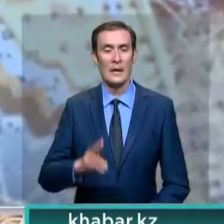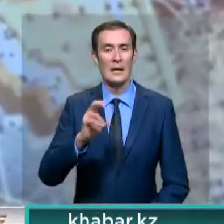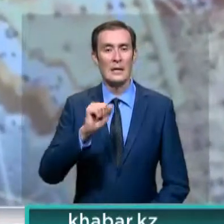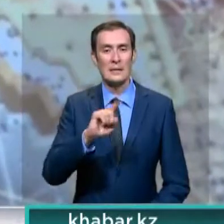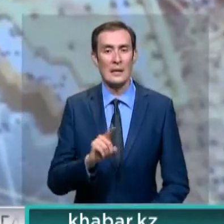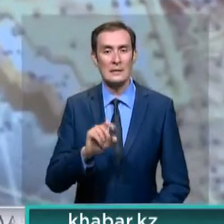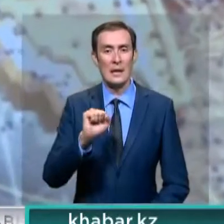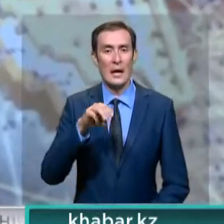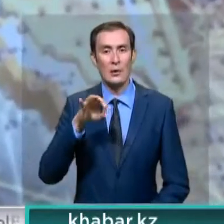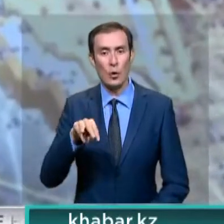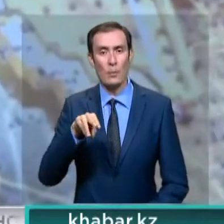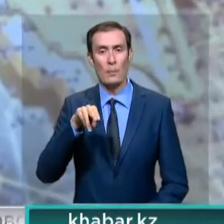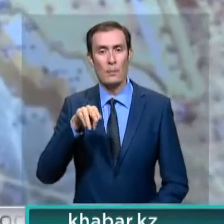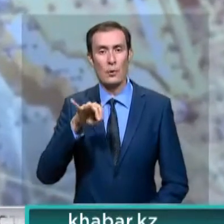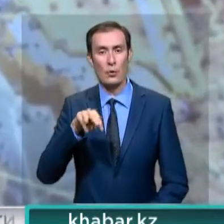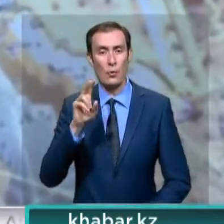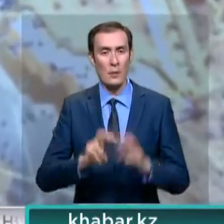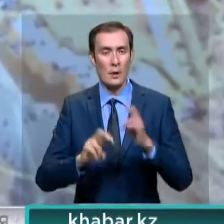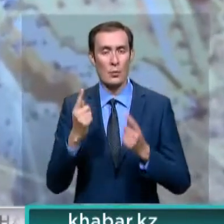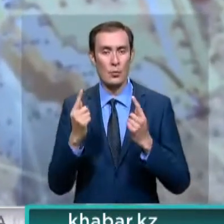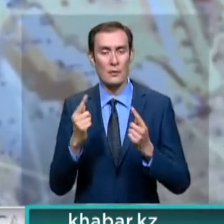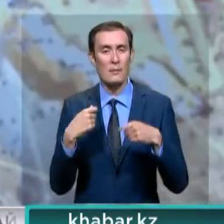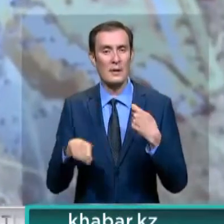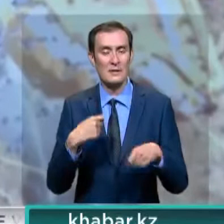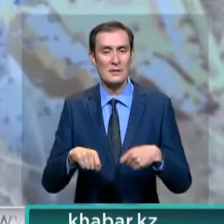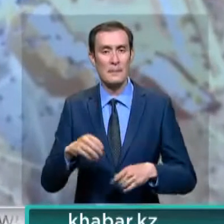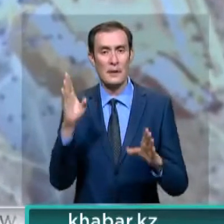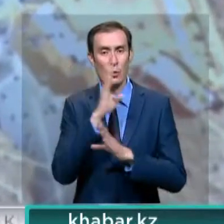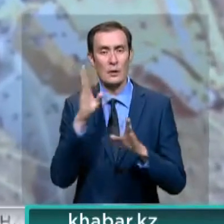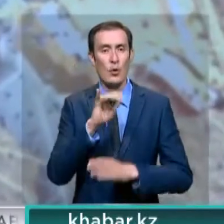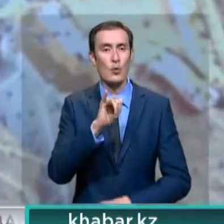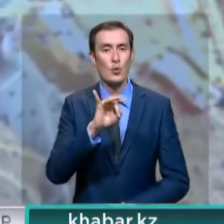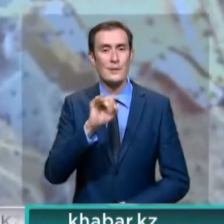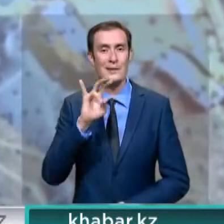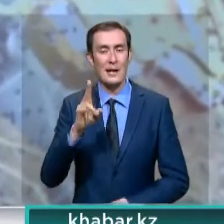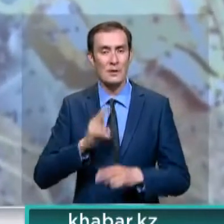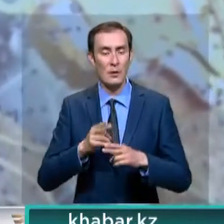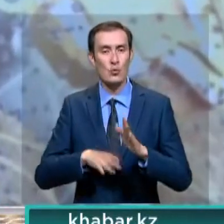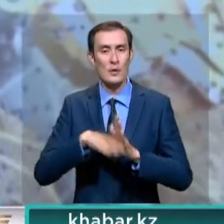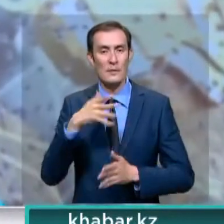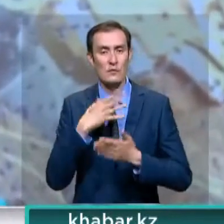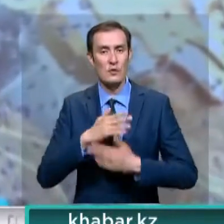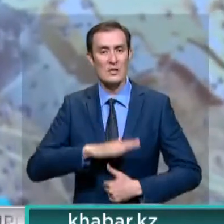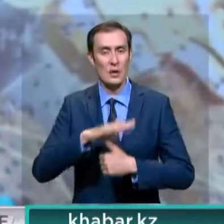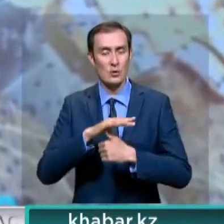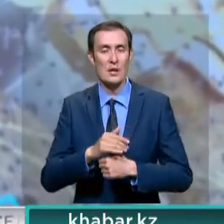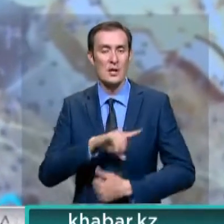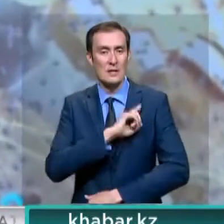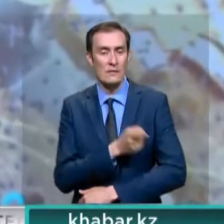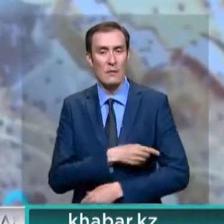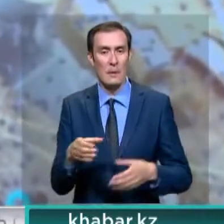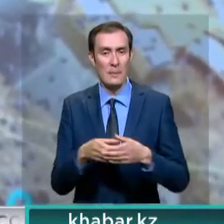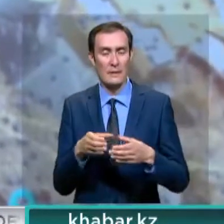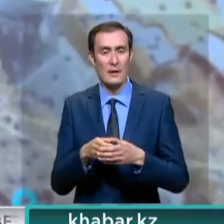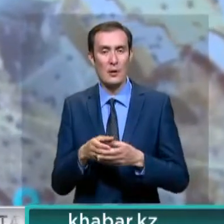«Казатомпром» сохраняет позицию самого крупного продавца природного урана, тем самым укрепив свой статус надежного партнера и